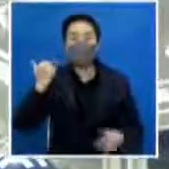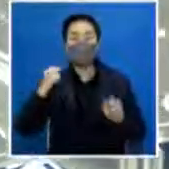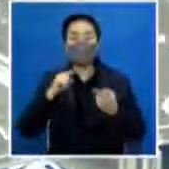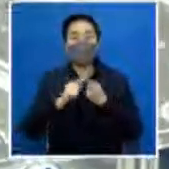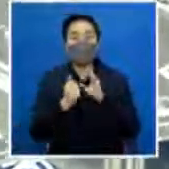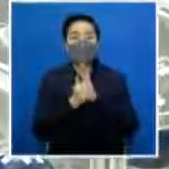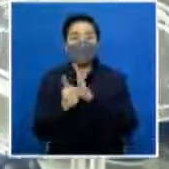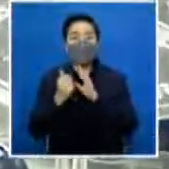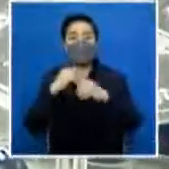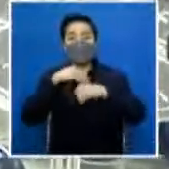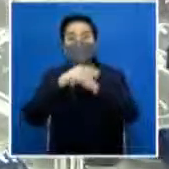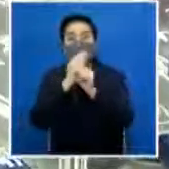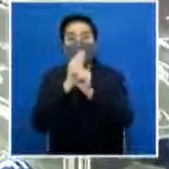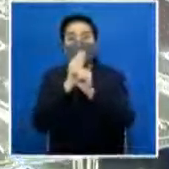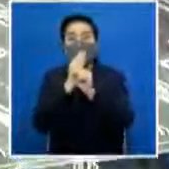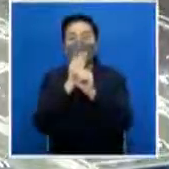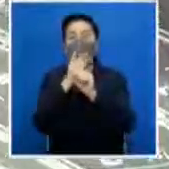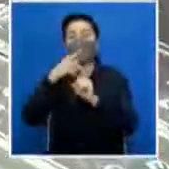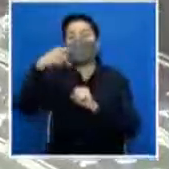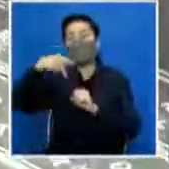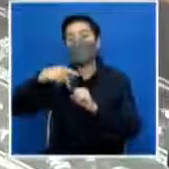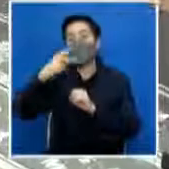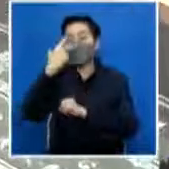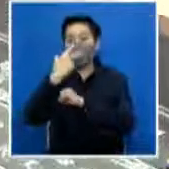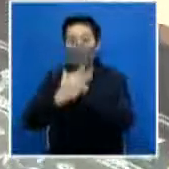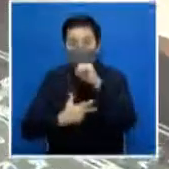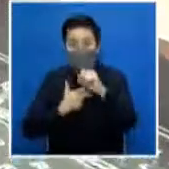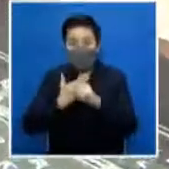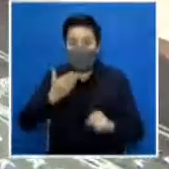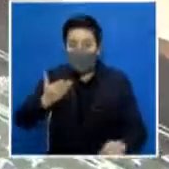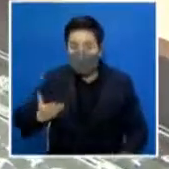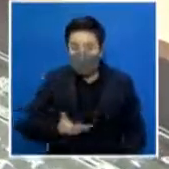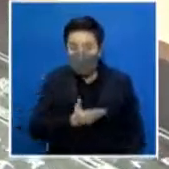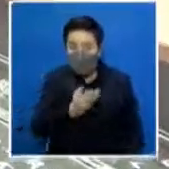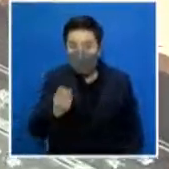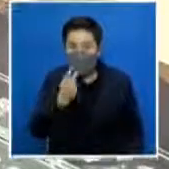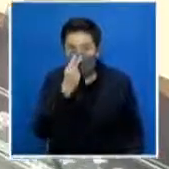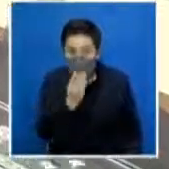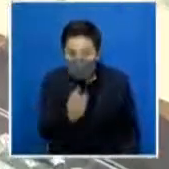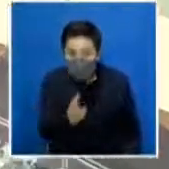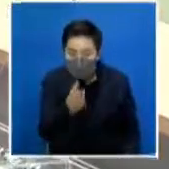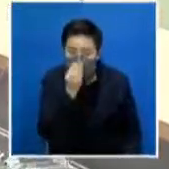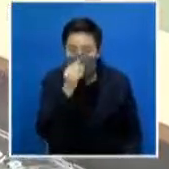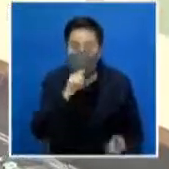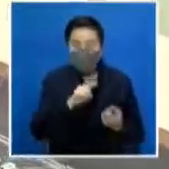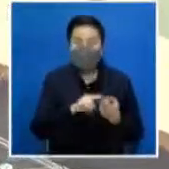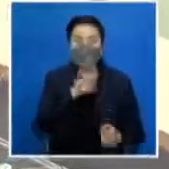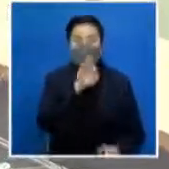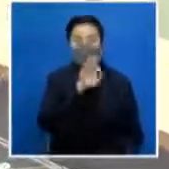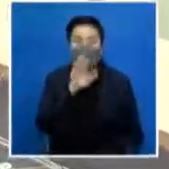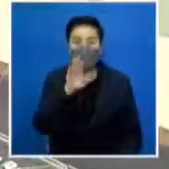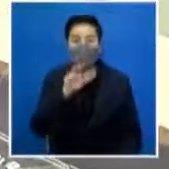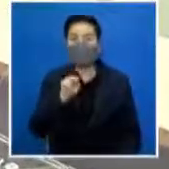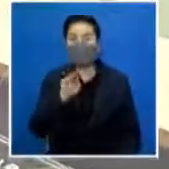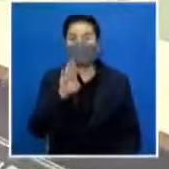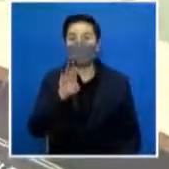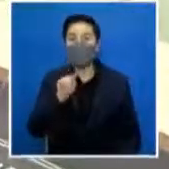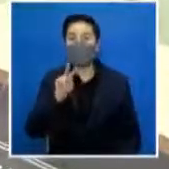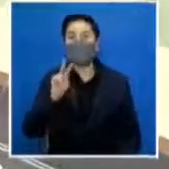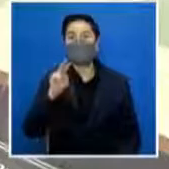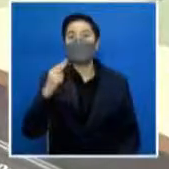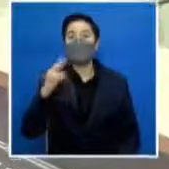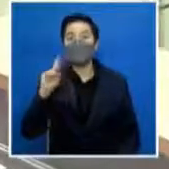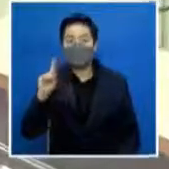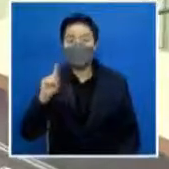รางวัลสลากออมสินพิเศษ3ปีค่ะคุณผู้ชมสามารถรับชมผ่านทาง Facebook Live NBT 2SD